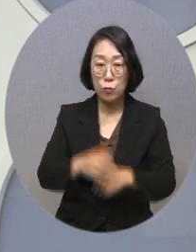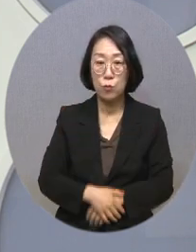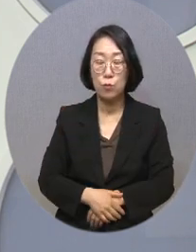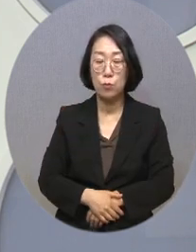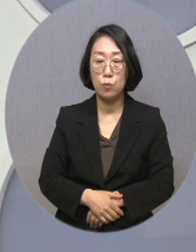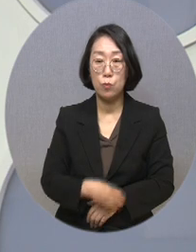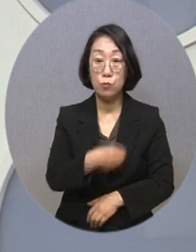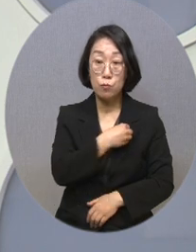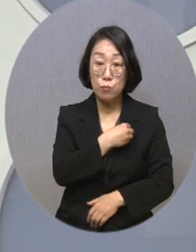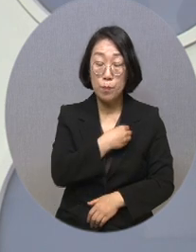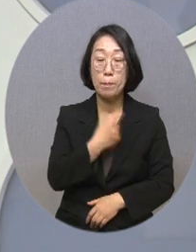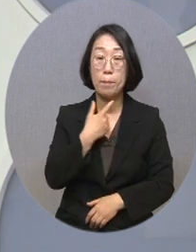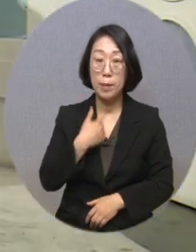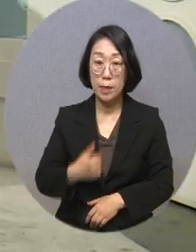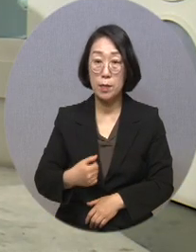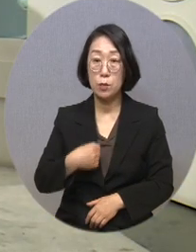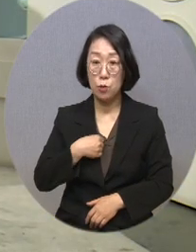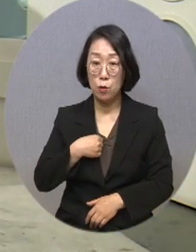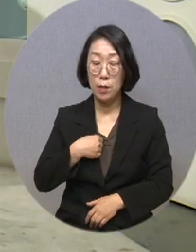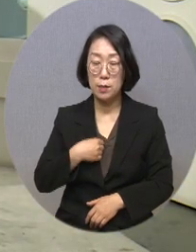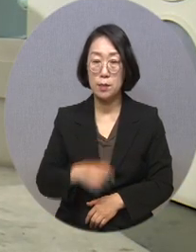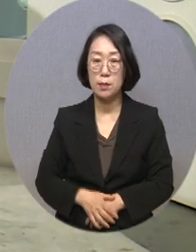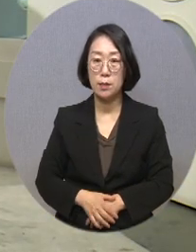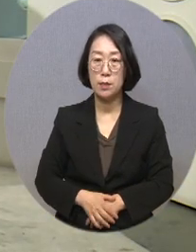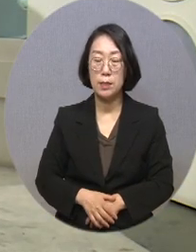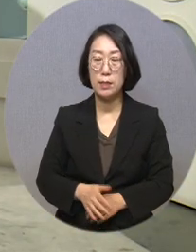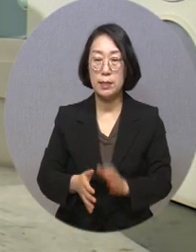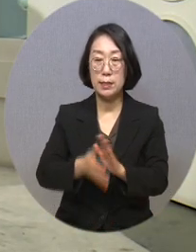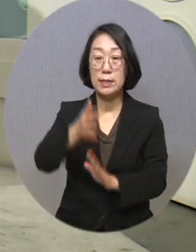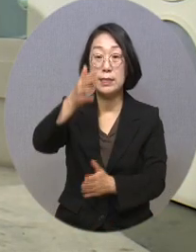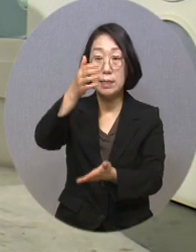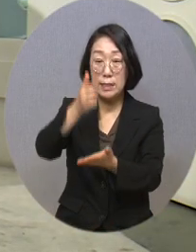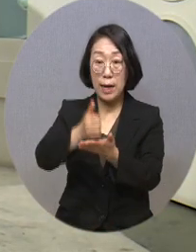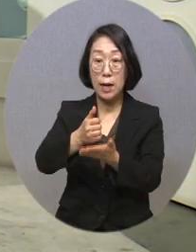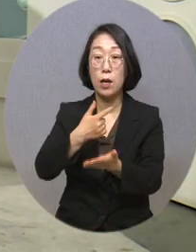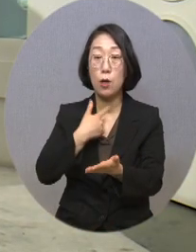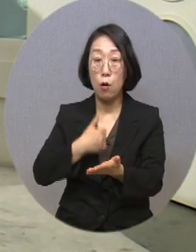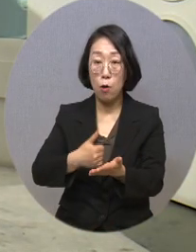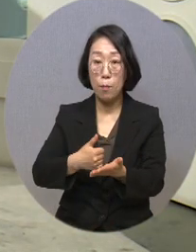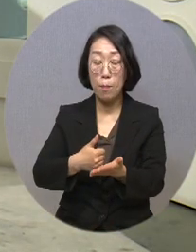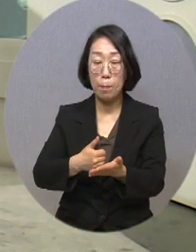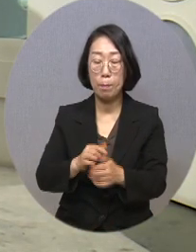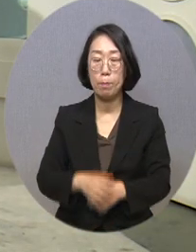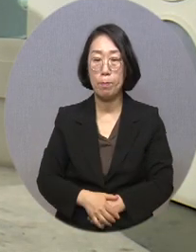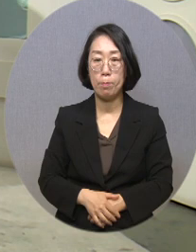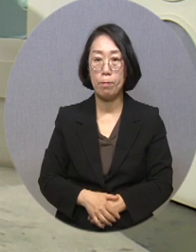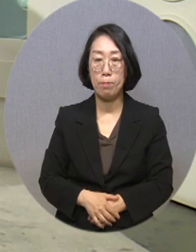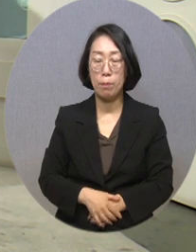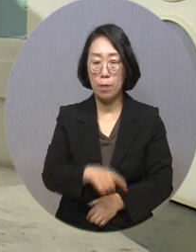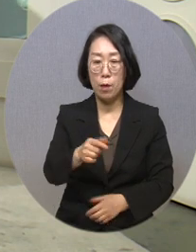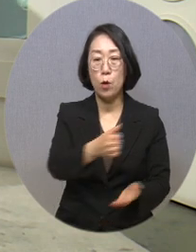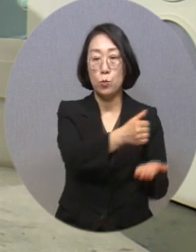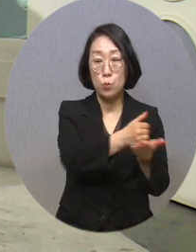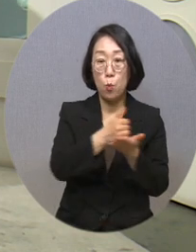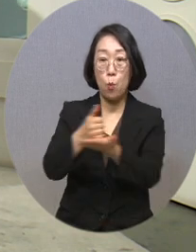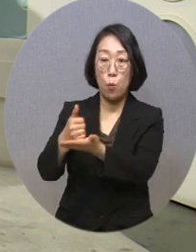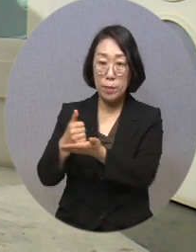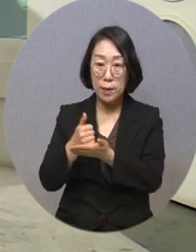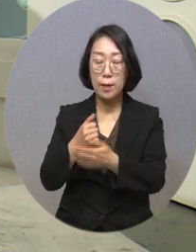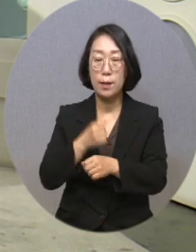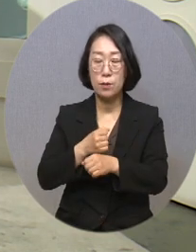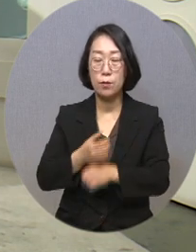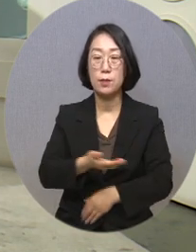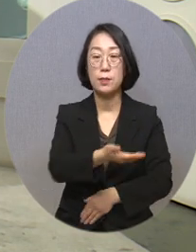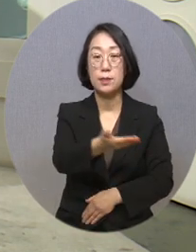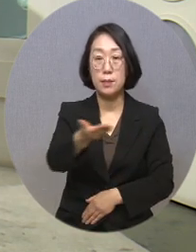의원 출신들 또 저같이 여주시장을 지냈던 저같이 이제 그 단체장들을 초빙을 해서